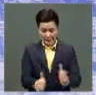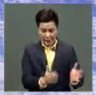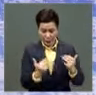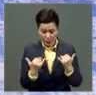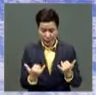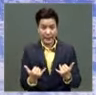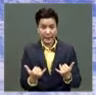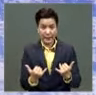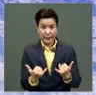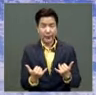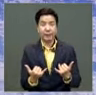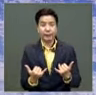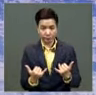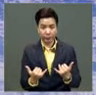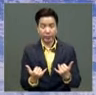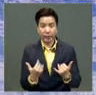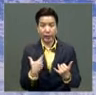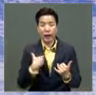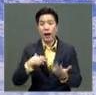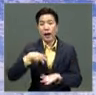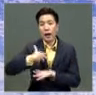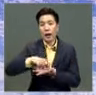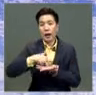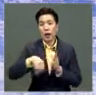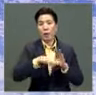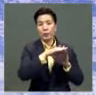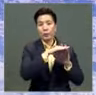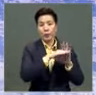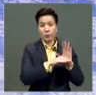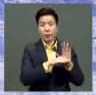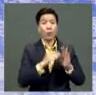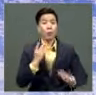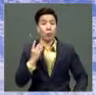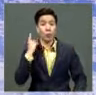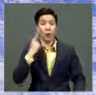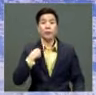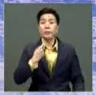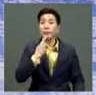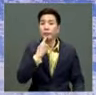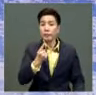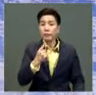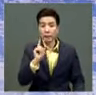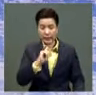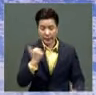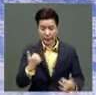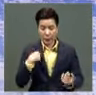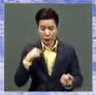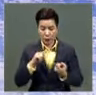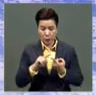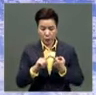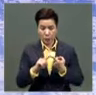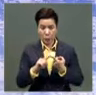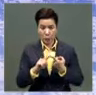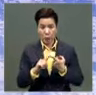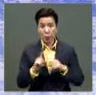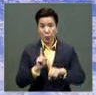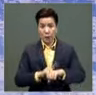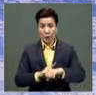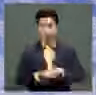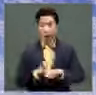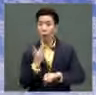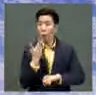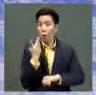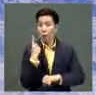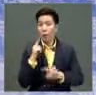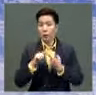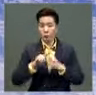ญาตได้นำรายงานนะครับเมื่อวานนี้ที่บอกว่าจะขอให้เวลาที่มีอยู่ในช่วงเมื่อวาน